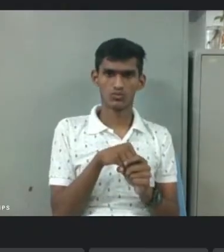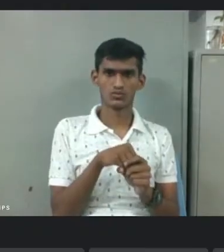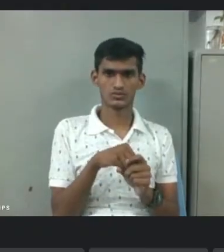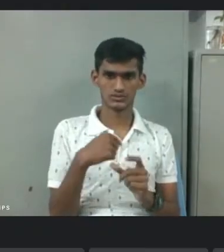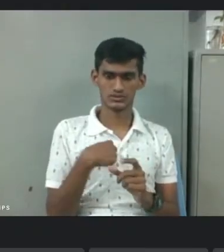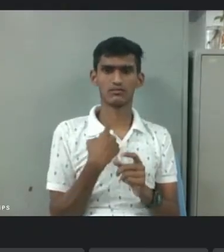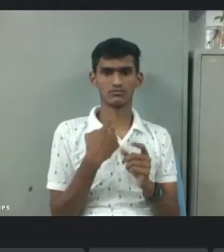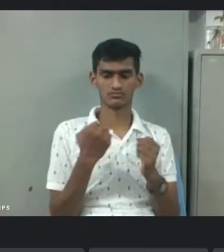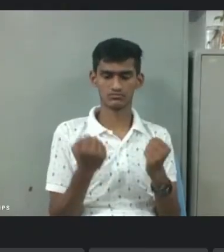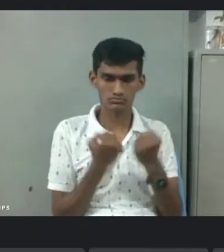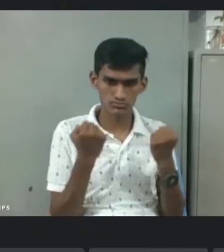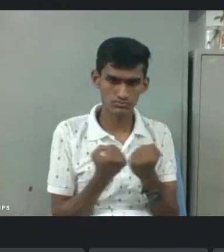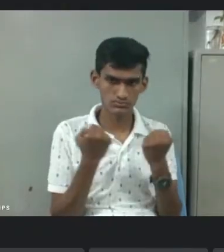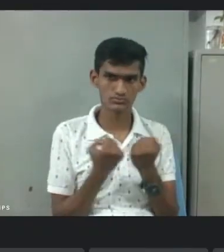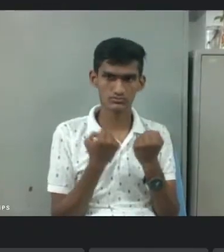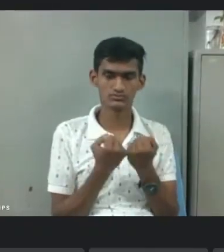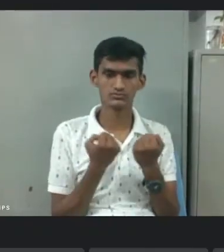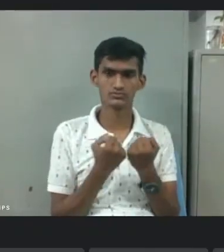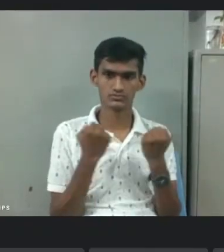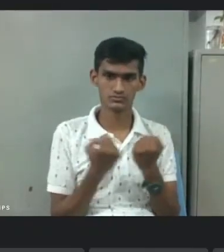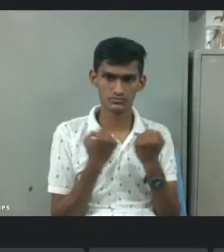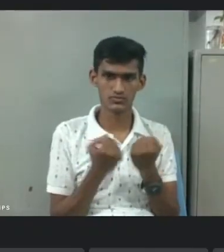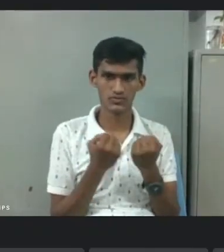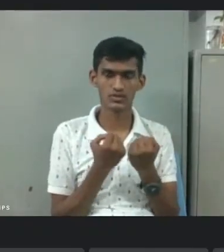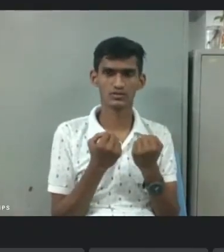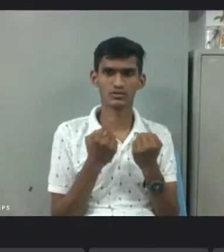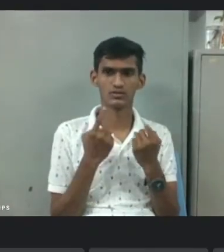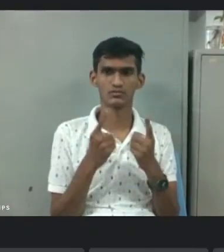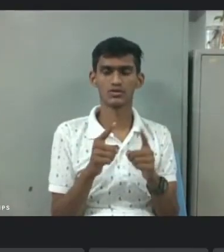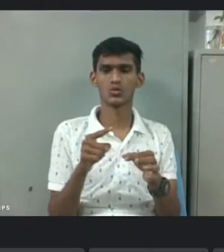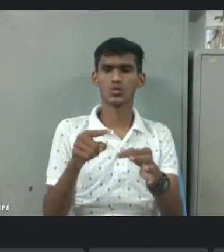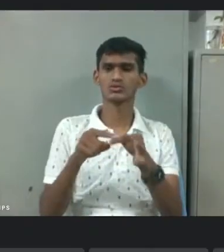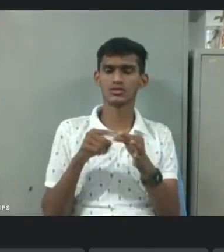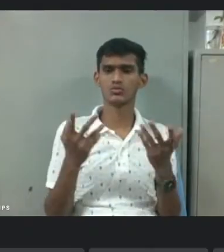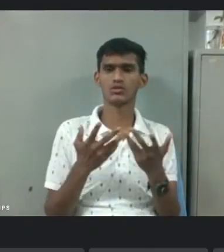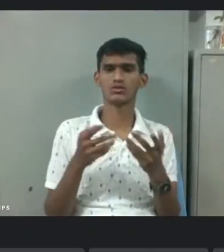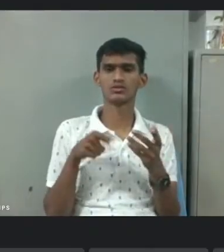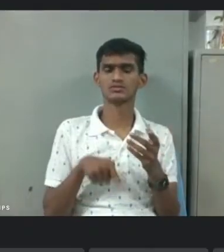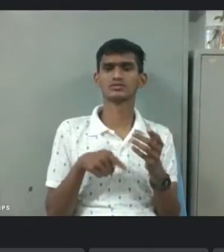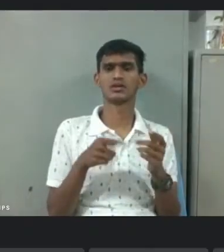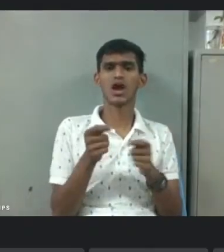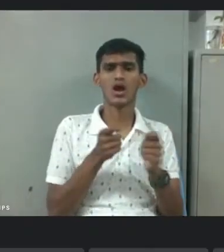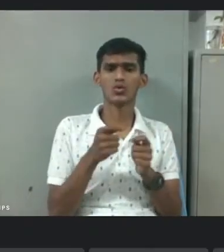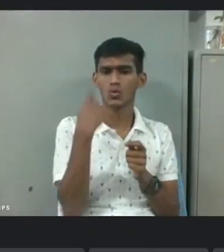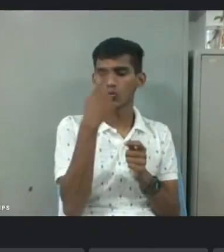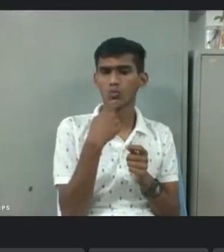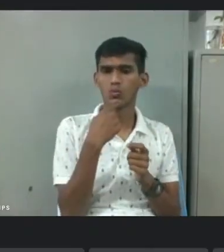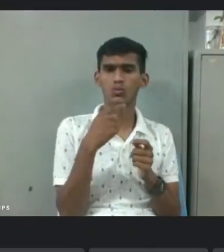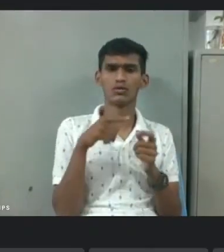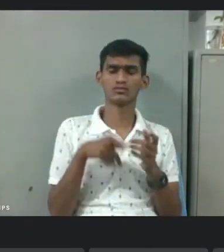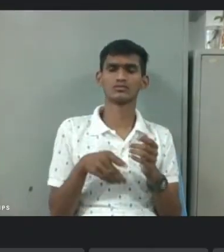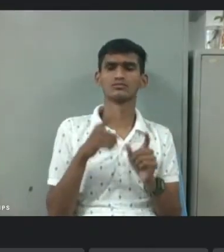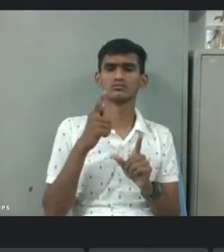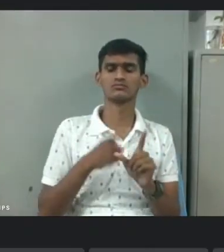തുടങ്ങാൻ വേണ്ടിയിട്ടുള്ള ശ്രമങ്ങൾ നടത്തിക്കൊണ്ടിരുന്നു. അപ്പൊ എപ്പോഴും ഈ ചോദ്യം വരുന്നത് ഇതാണ്, ഇതാര് നടത്തിക്കൊണ്ടു പോകും, എത്ര നാൾ നമുക്ക് നടത്താൻ